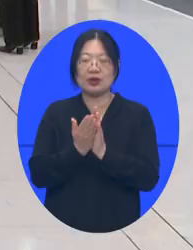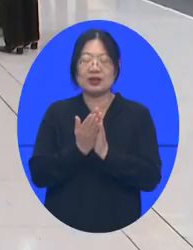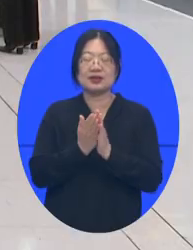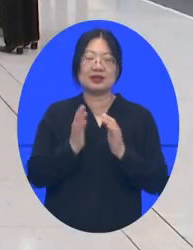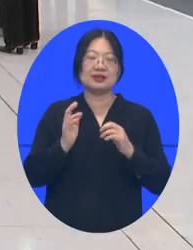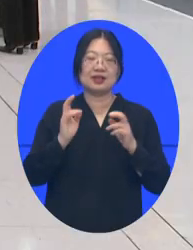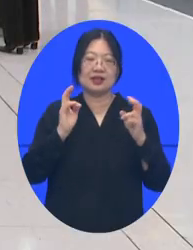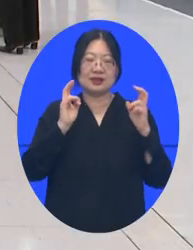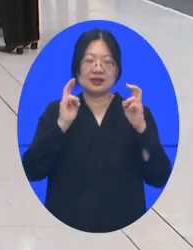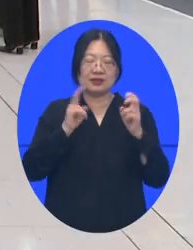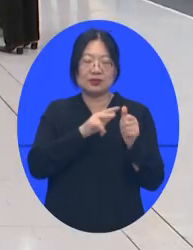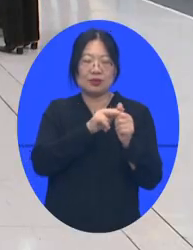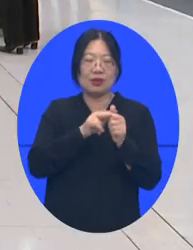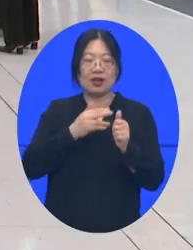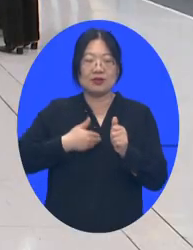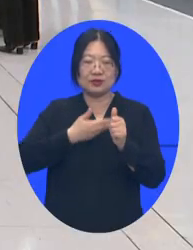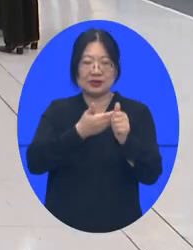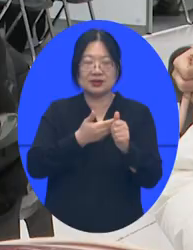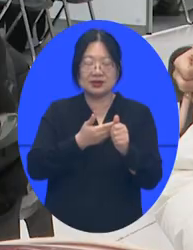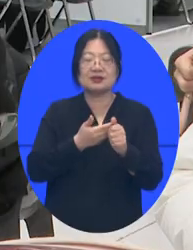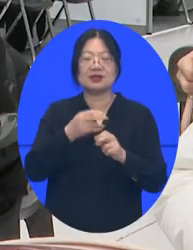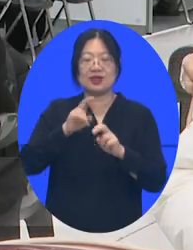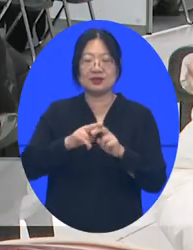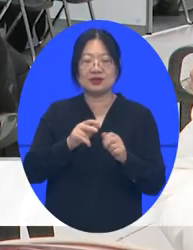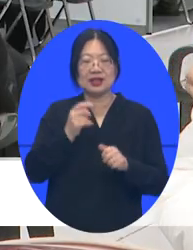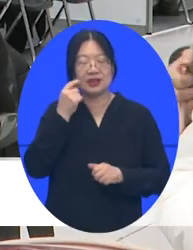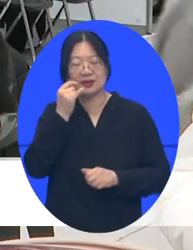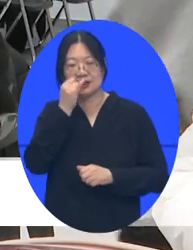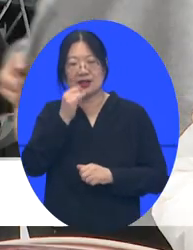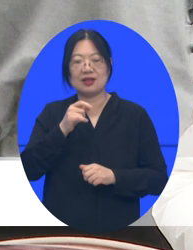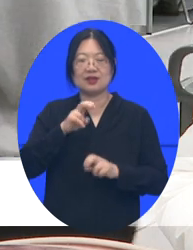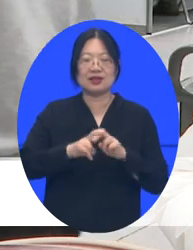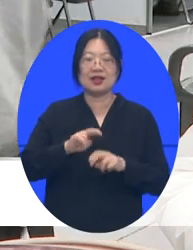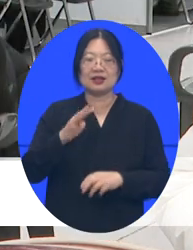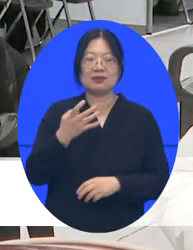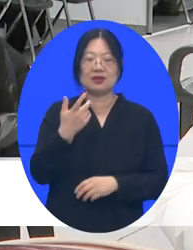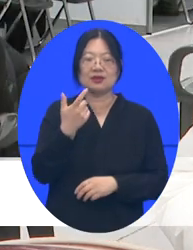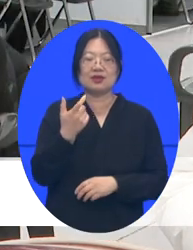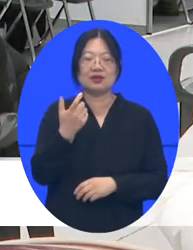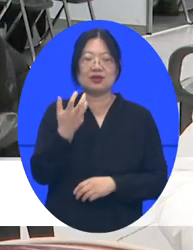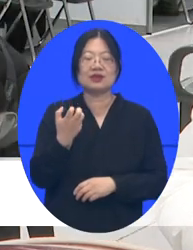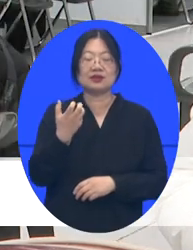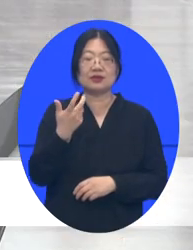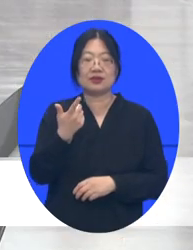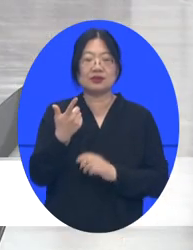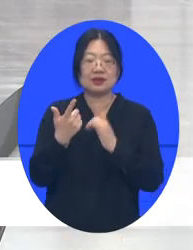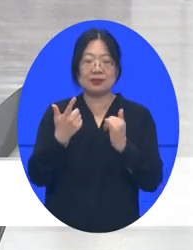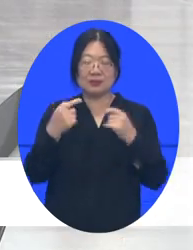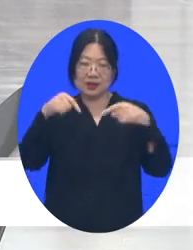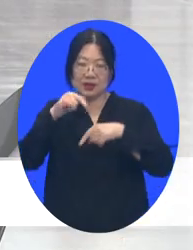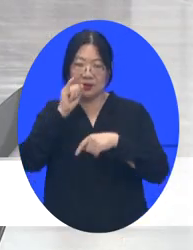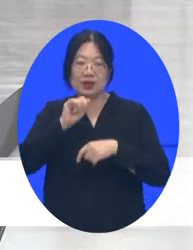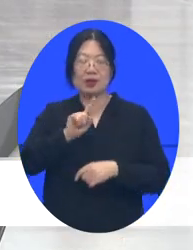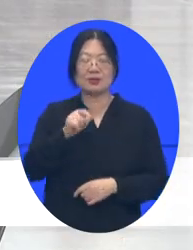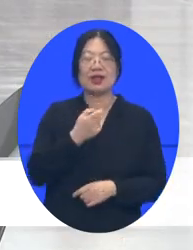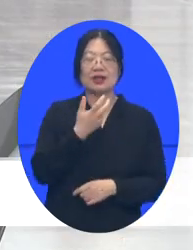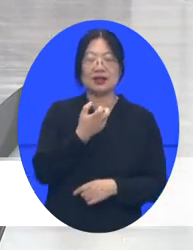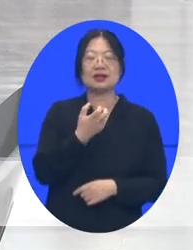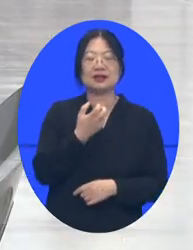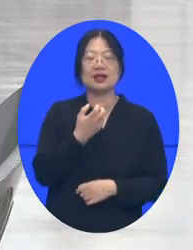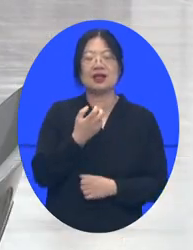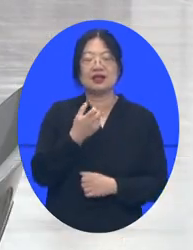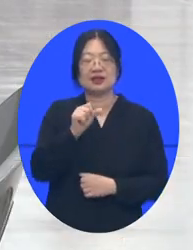정책을 알리는 부스도 인기를 끌었습니다. 이날 현장에서 486명이 면접을 받고 이 가운데